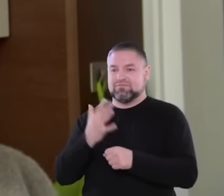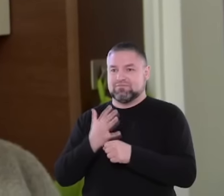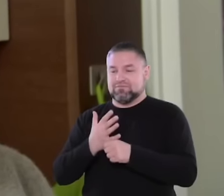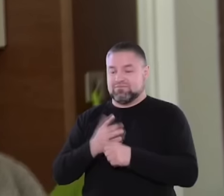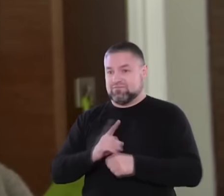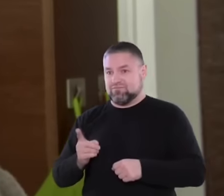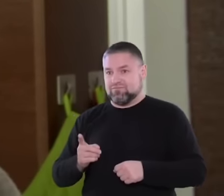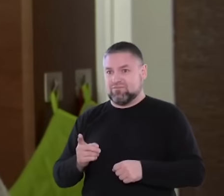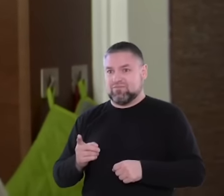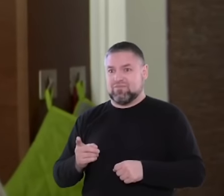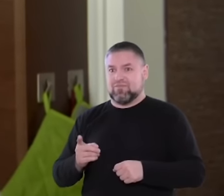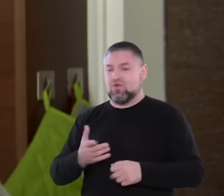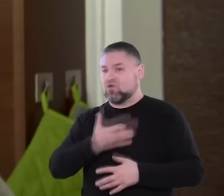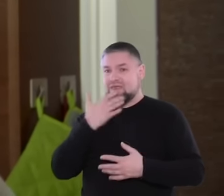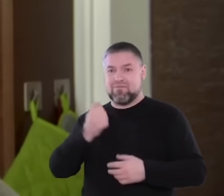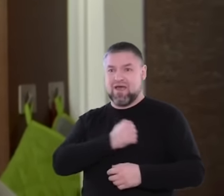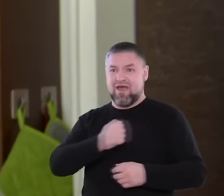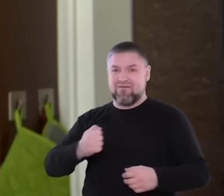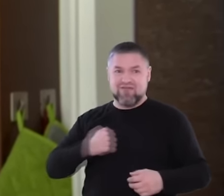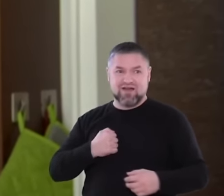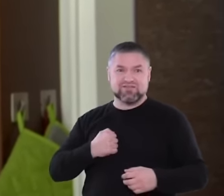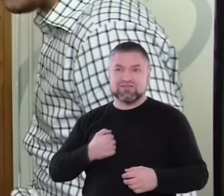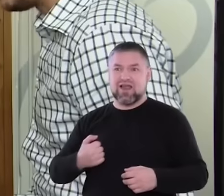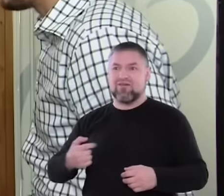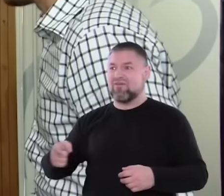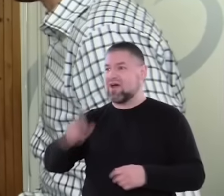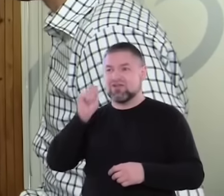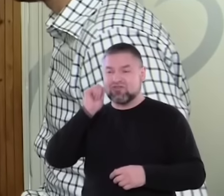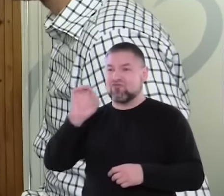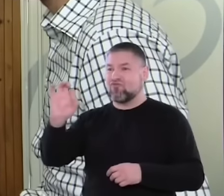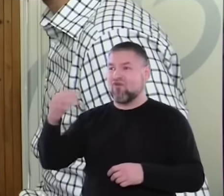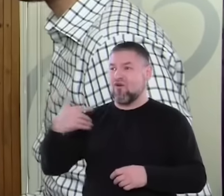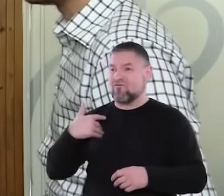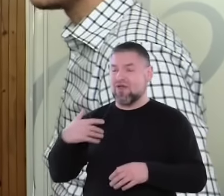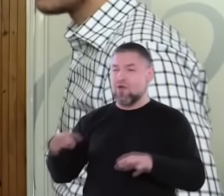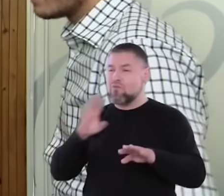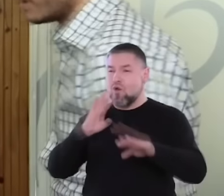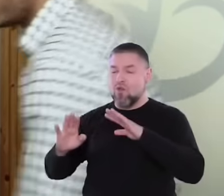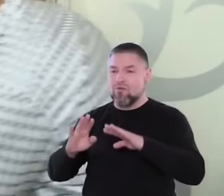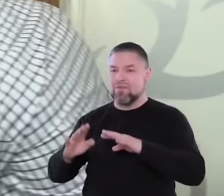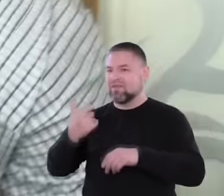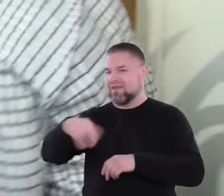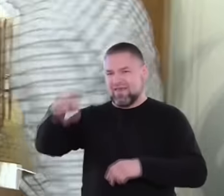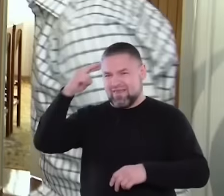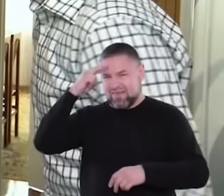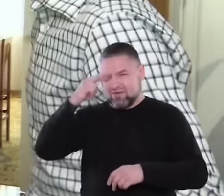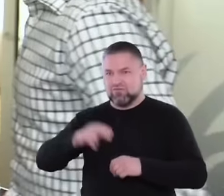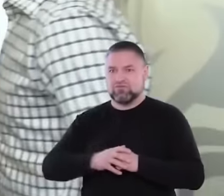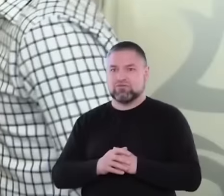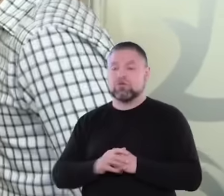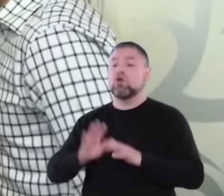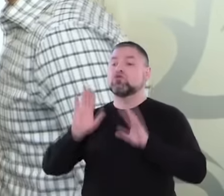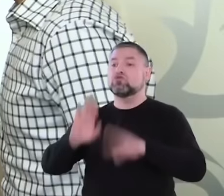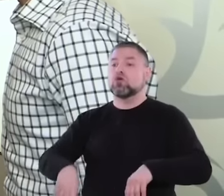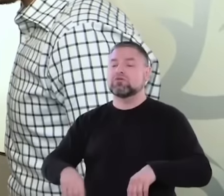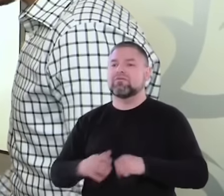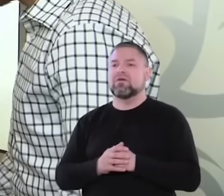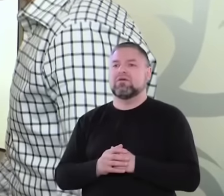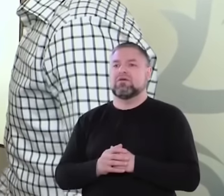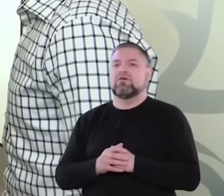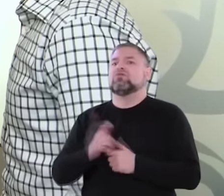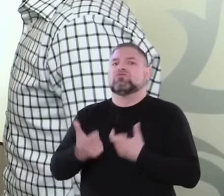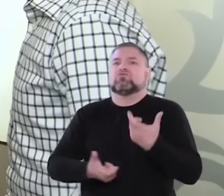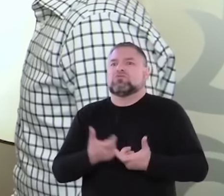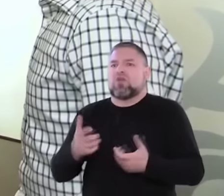50 parę? To co, już nie ma w Warszawie dziewczyn w twoim wieku? Mamo, ty nic nie rozumiesz. Daj mi tą szmatę, to wszystko powycieram. Zostaw to. Mamo, ale